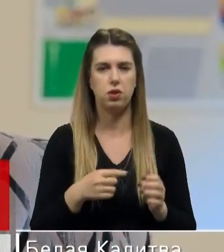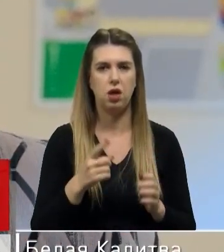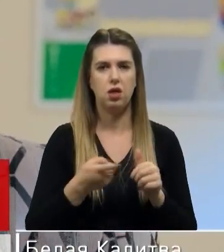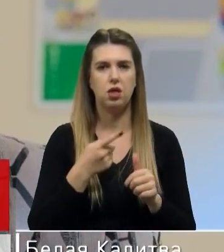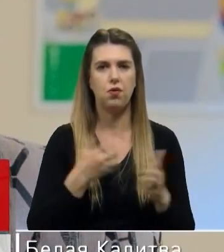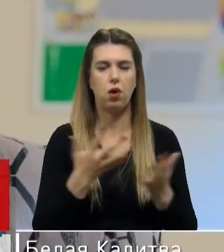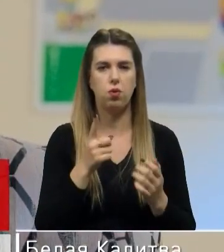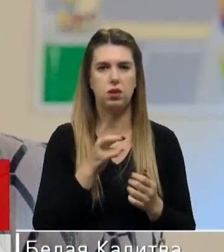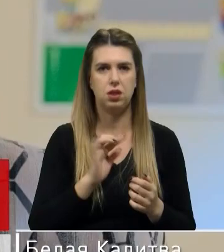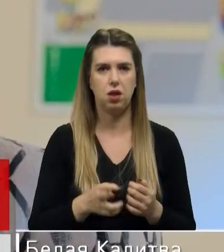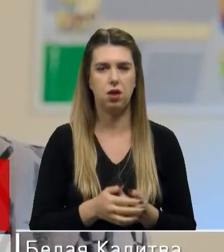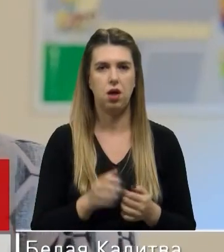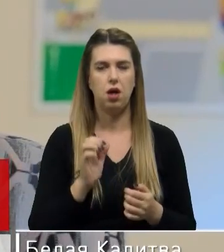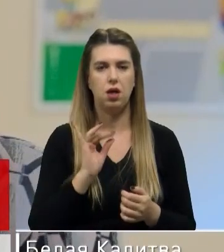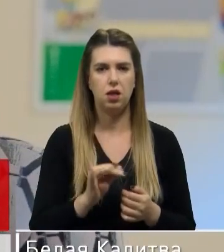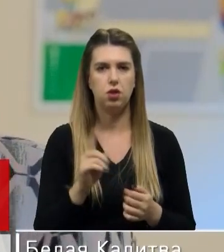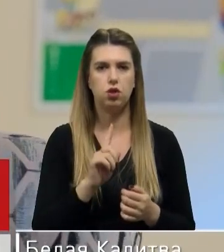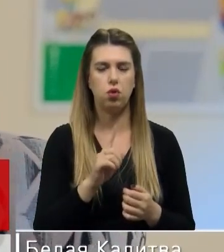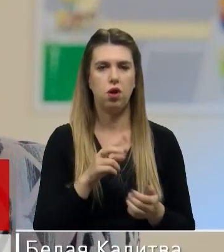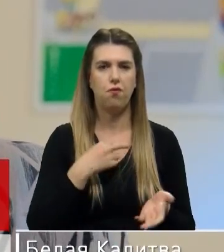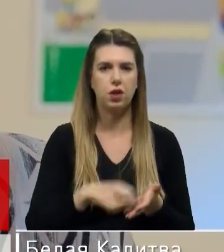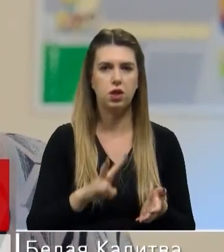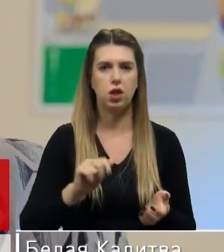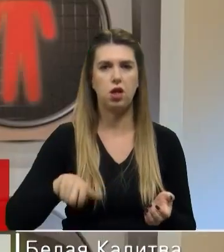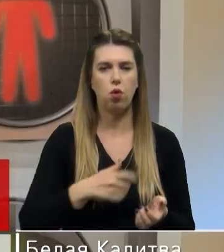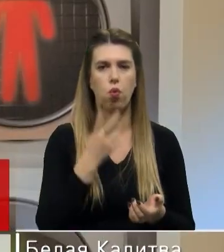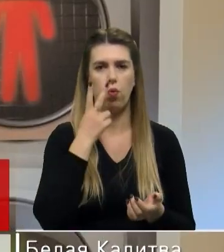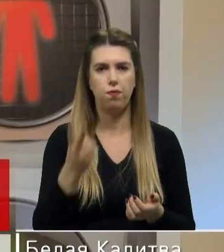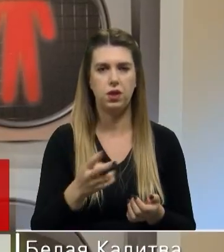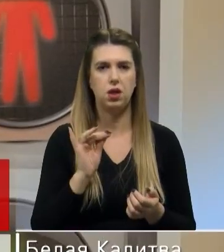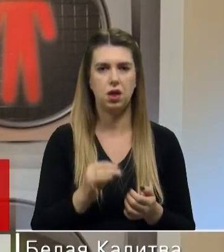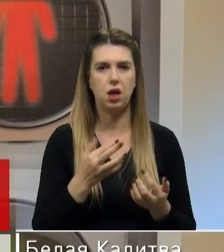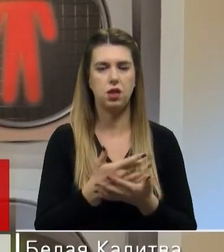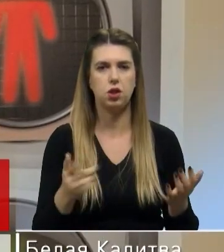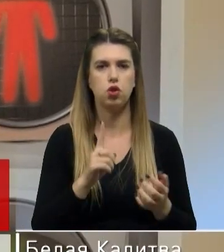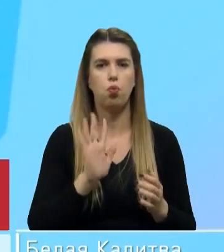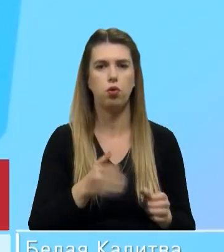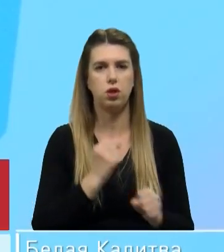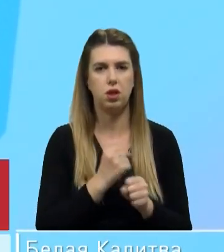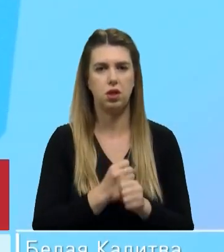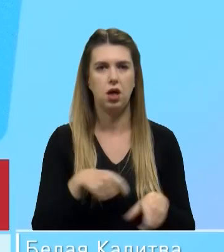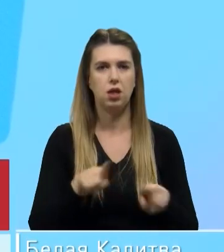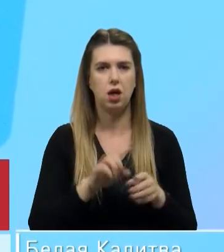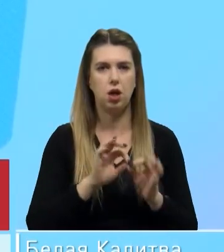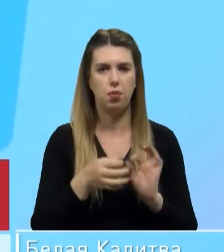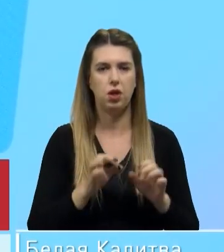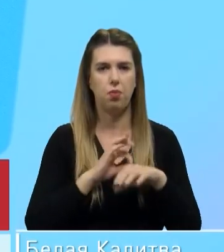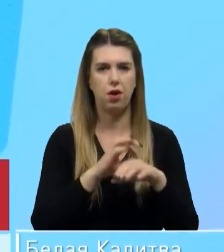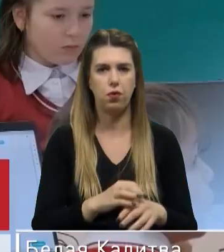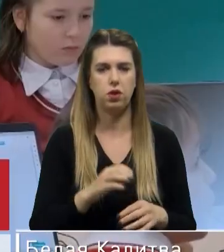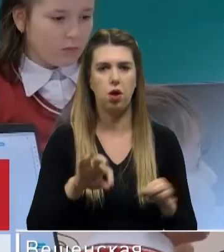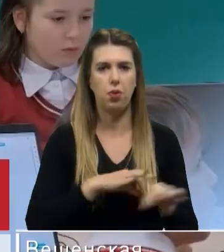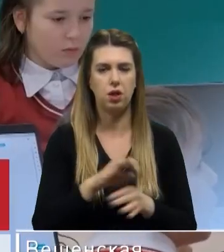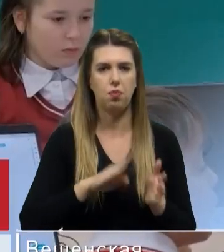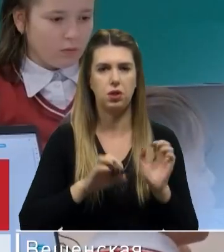назовите какой-то знак. А вот именно, что вот ты вышел на дорогу, увидел и так далее, что ты будешь делать? Данная олимпиада проходит в рамках